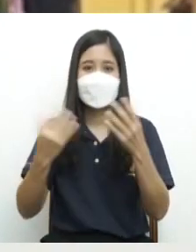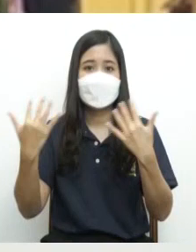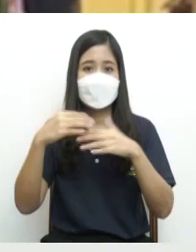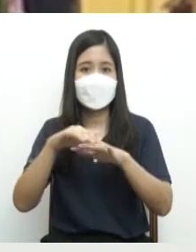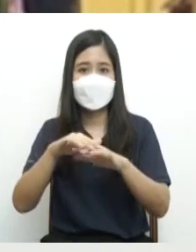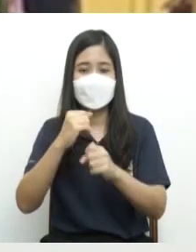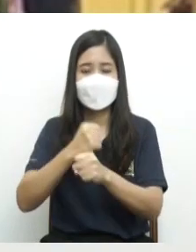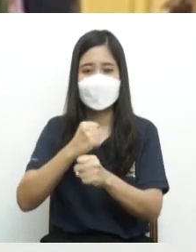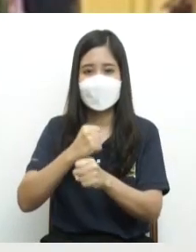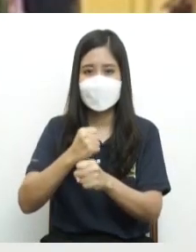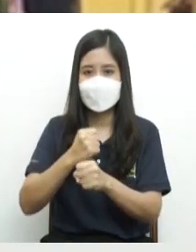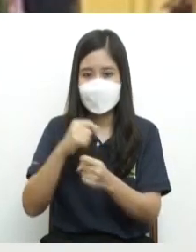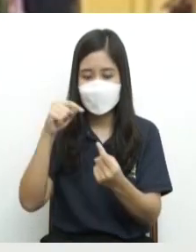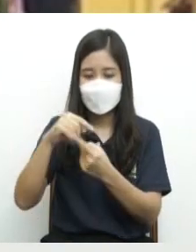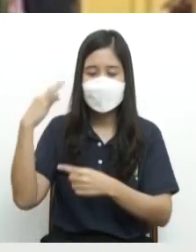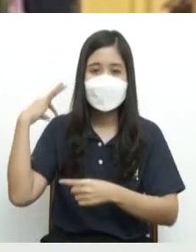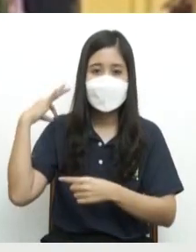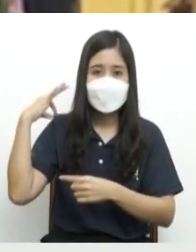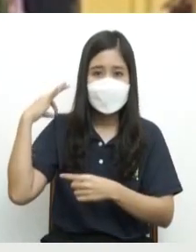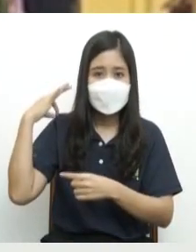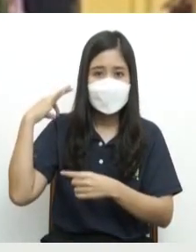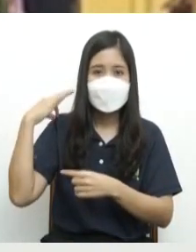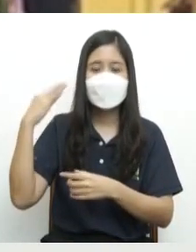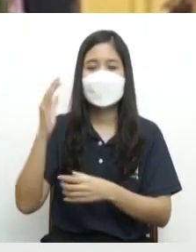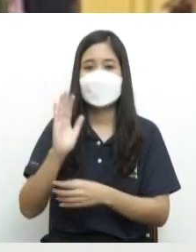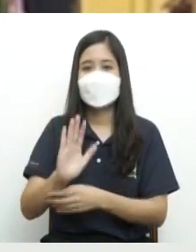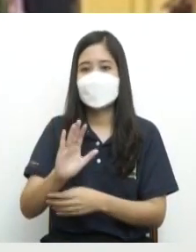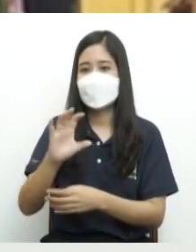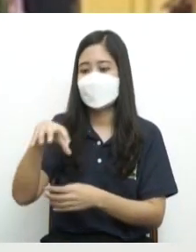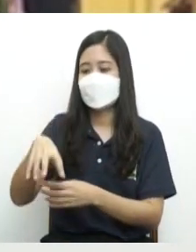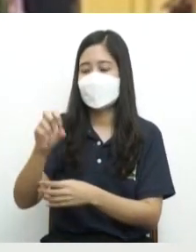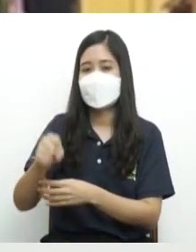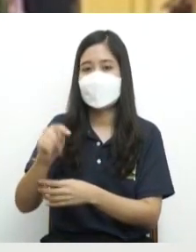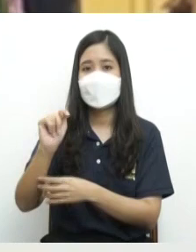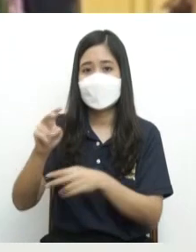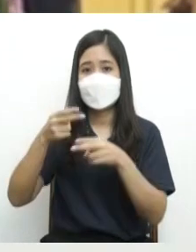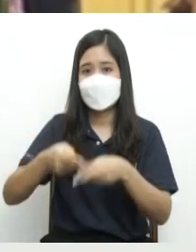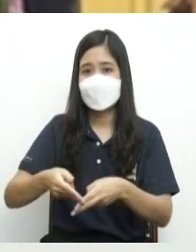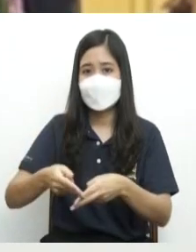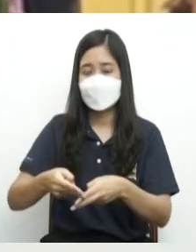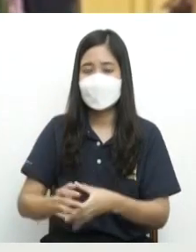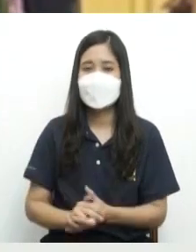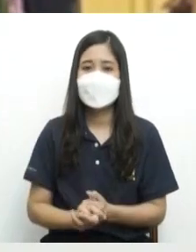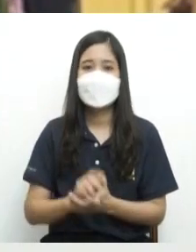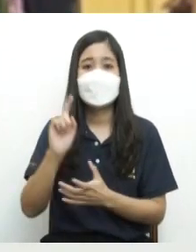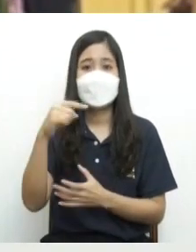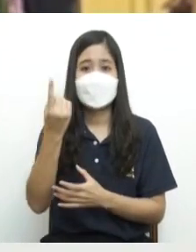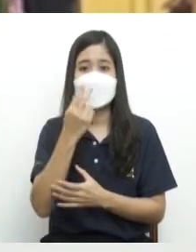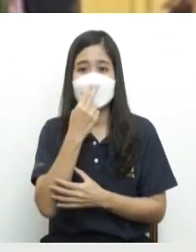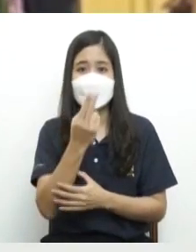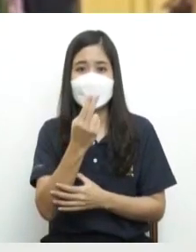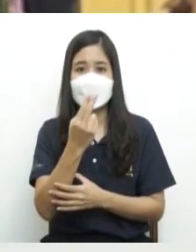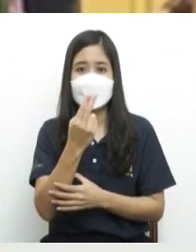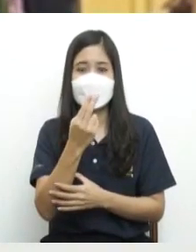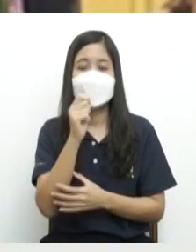ทำขึ้นเพื่อสมาชิกของกบข.ในสังกัดสพท.โดยเฉพาะเลยนะคะแต่ก่อนที่เราจะเข้าสู่ในช่วงของการ